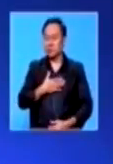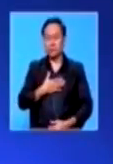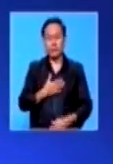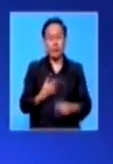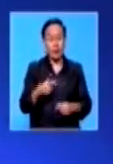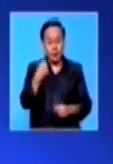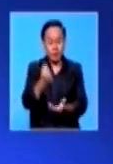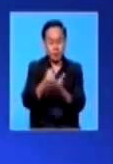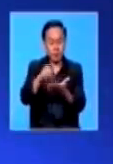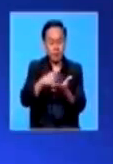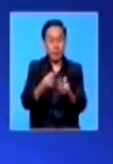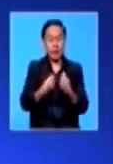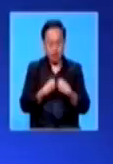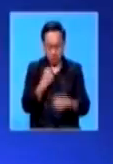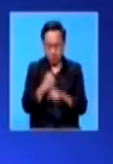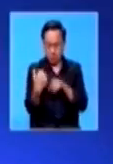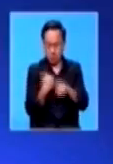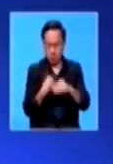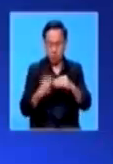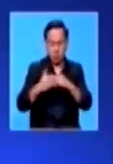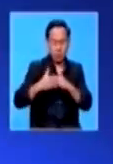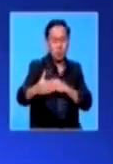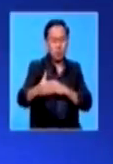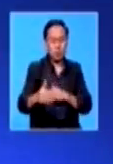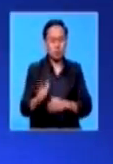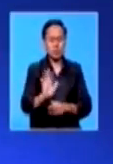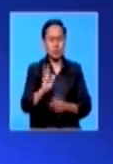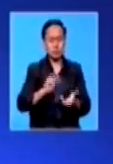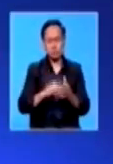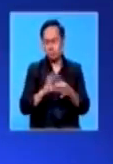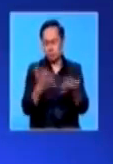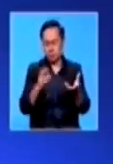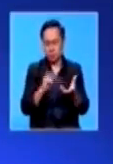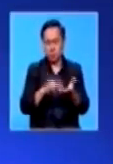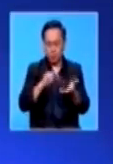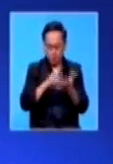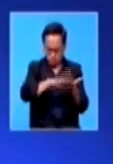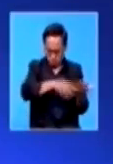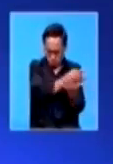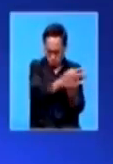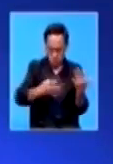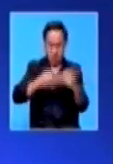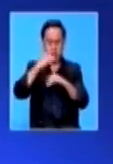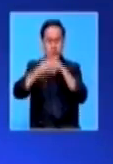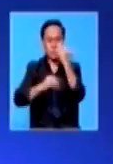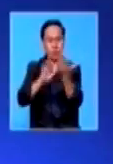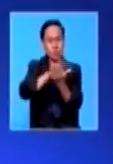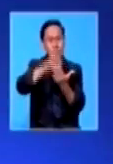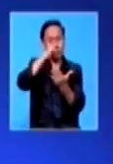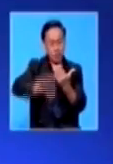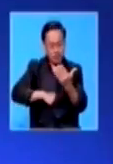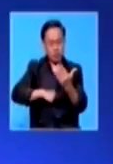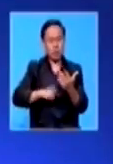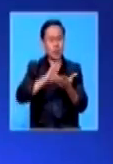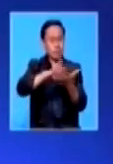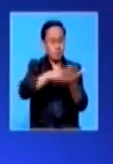กถ้าเลือกเขามาแล้วจะทำต่อให้เสร็จอะไรแบบนี้ผมว่าไม่ใช่มันต้องทำตามแผนพัฒนานะขั้นพื้นฐานโครงสร้างพื้นฐ